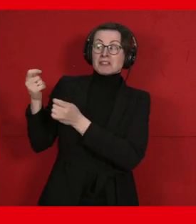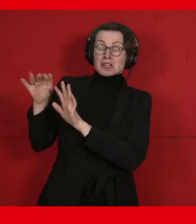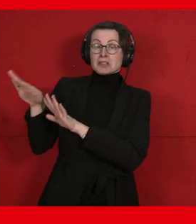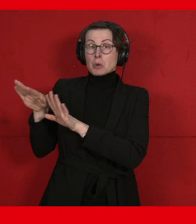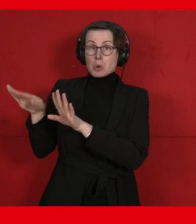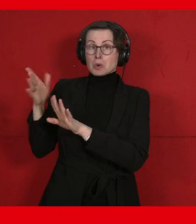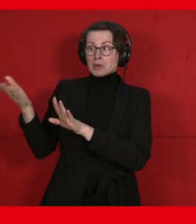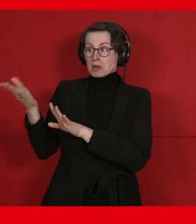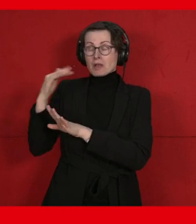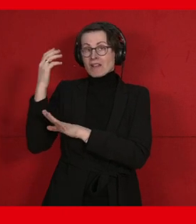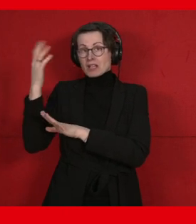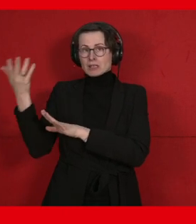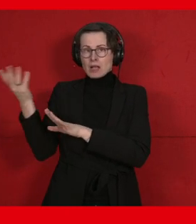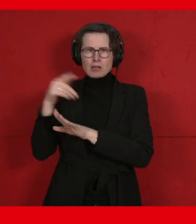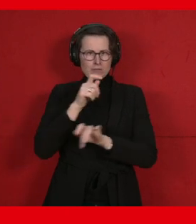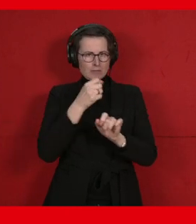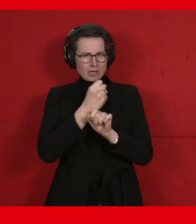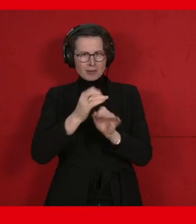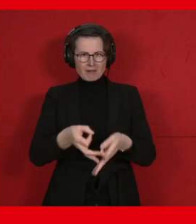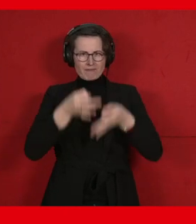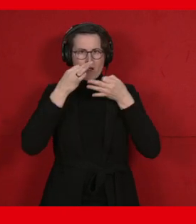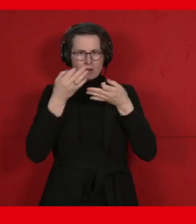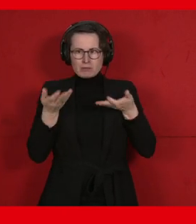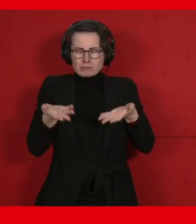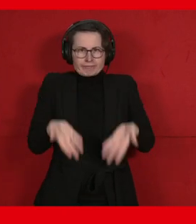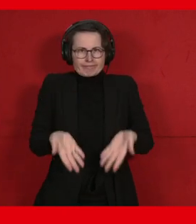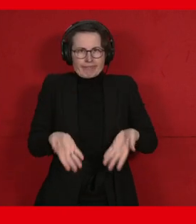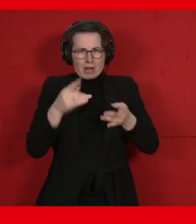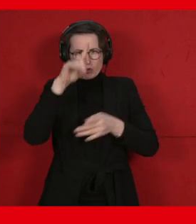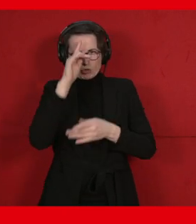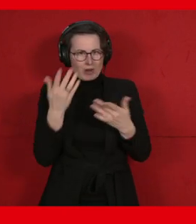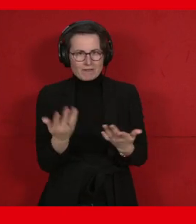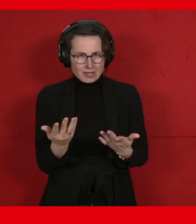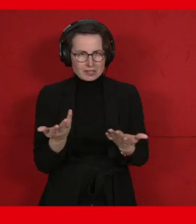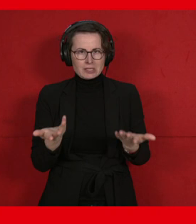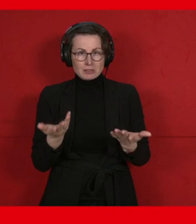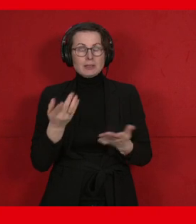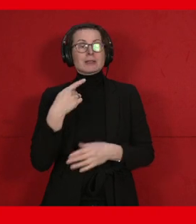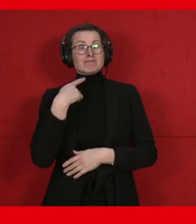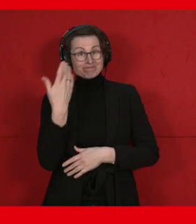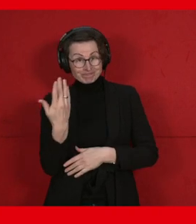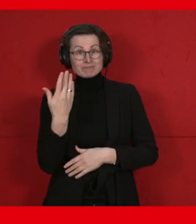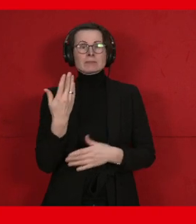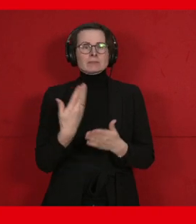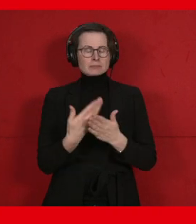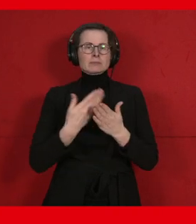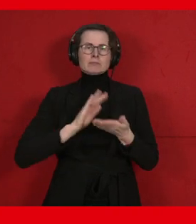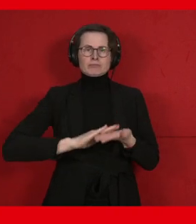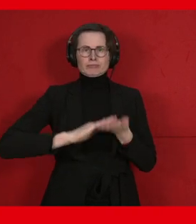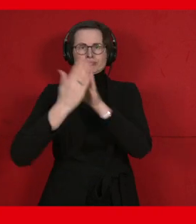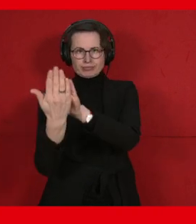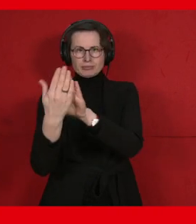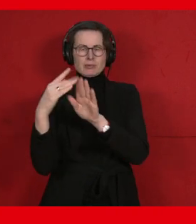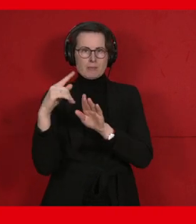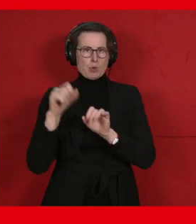ist da Fantasie. Und dann fragen natürlich unsere Mitarbeiter, was ist denn eigentlich drin bei uns? Und was drin ist, ist eben genau diese Transformation zu